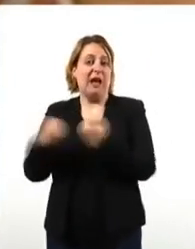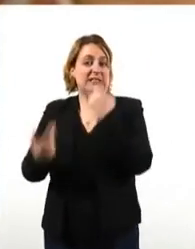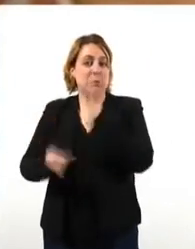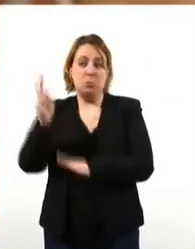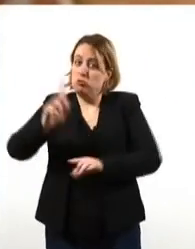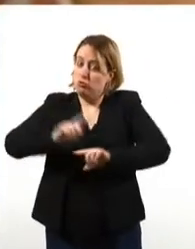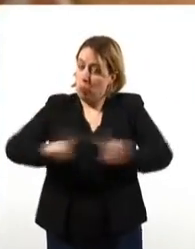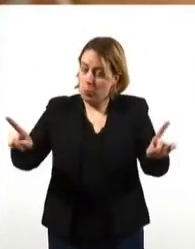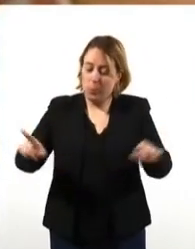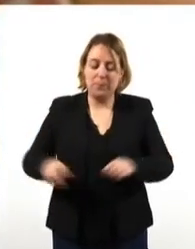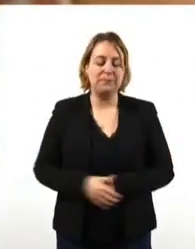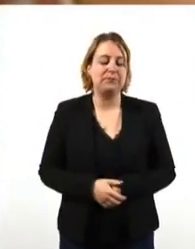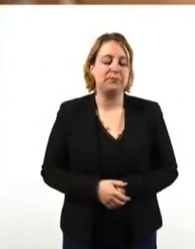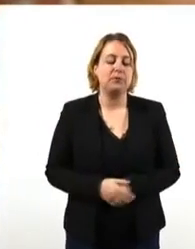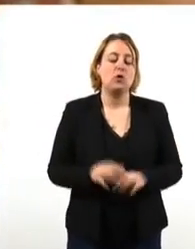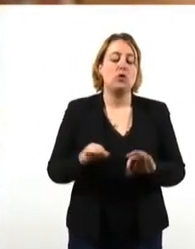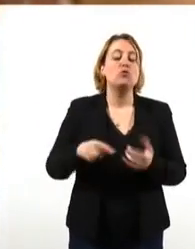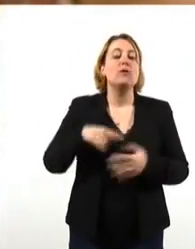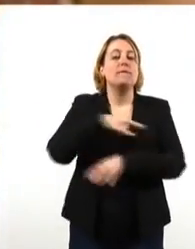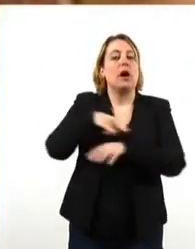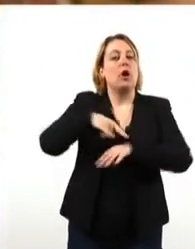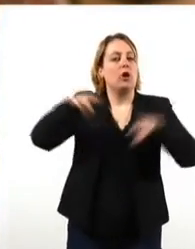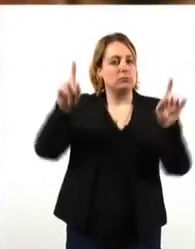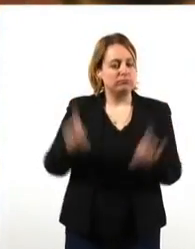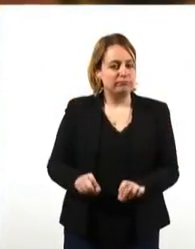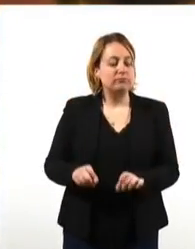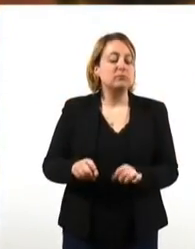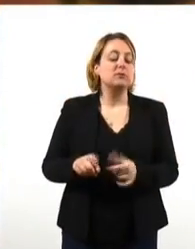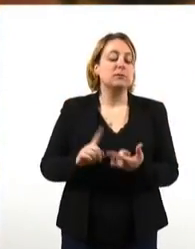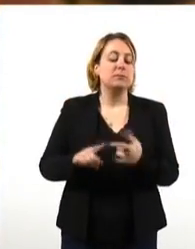En plus de cette question d'heures, il y a l'heure minimum